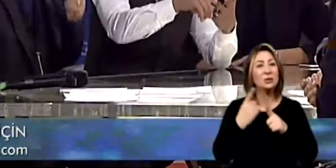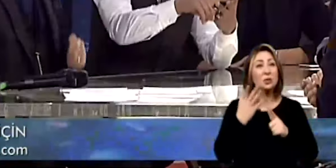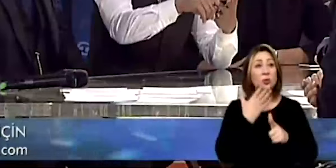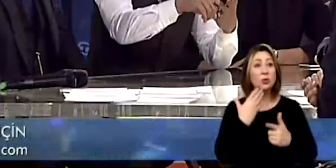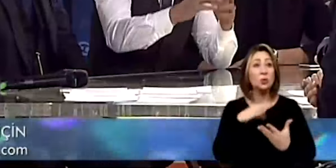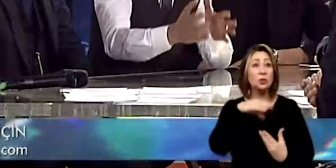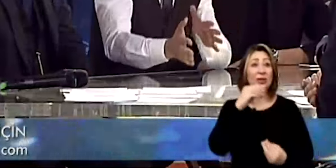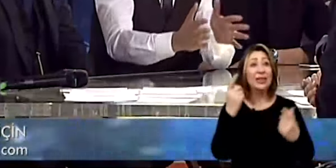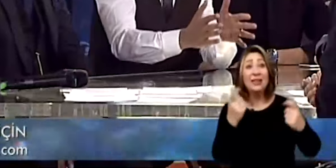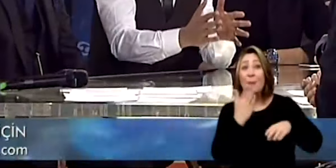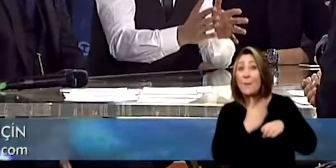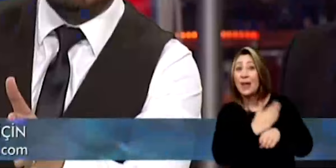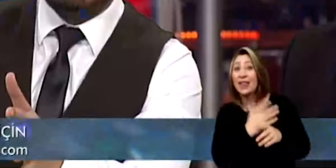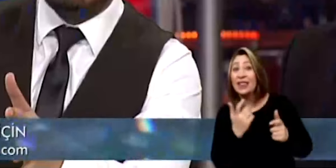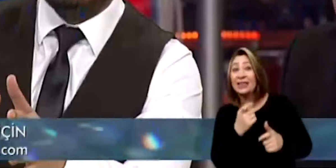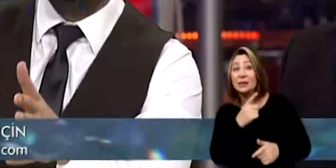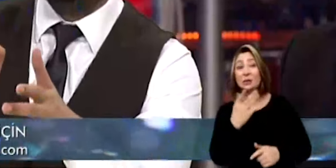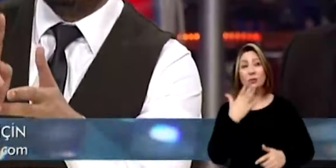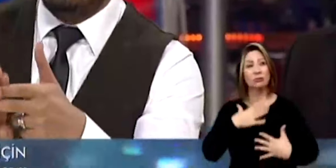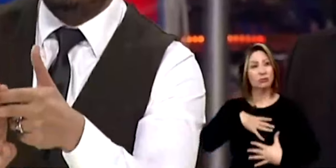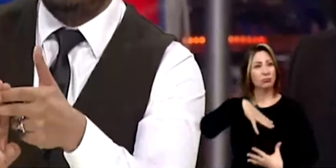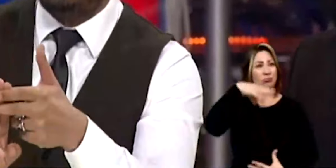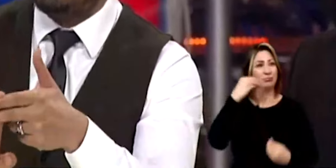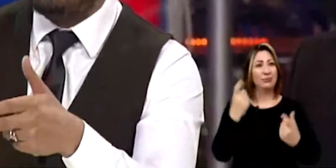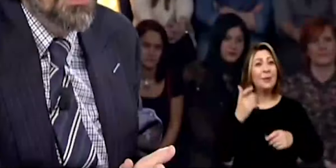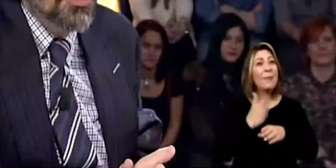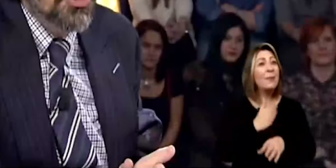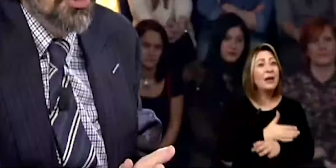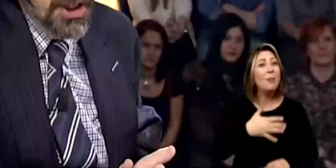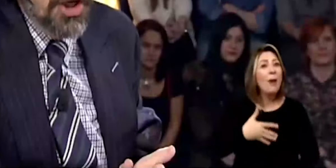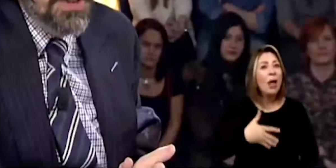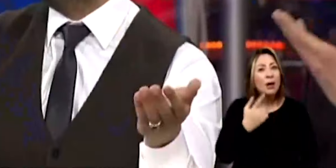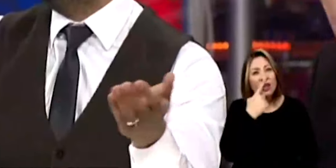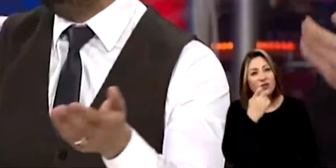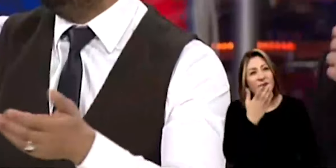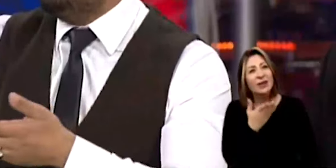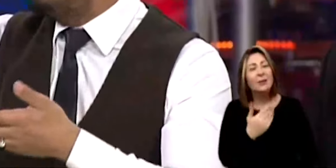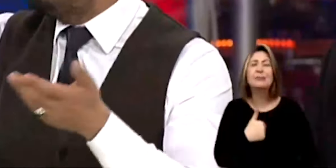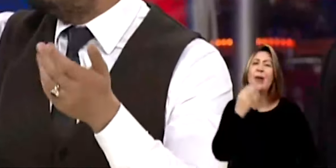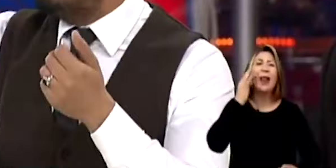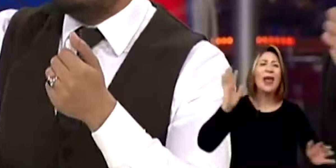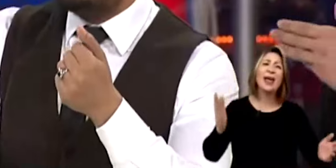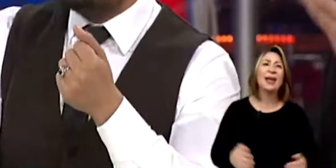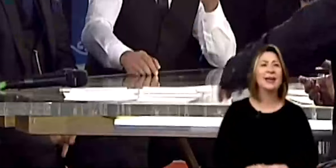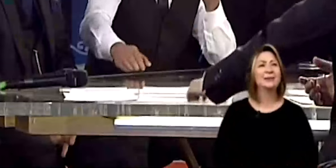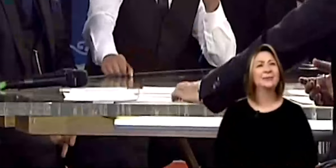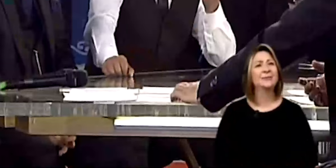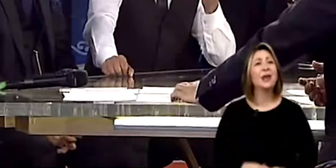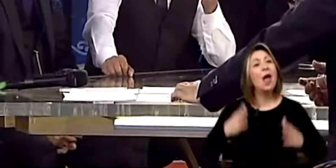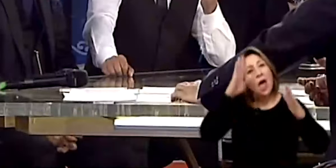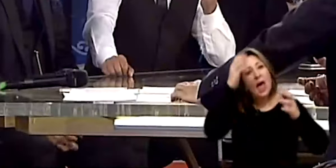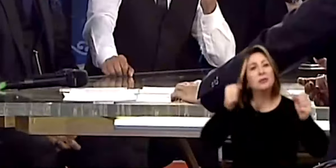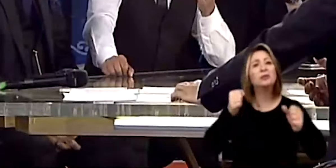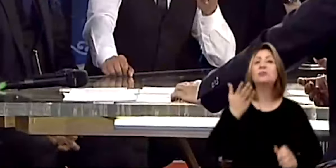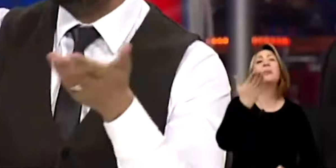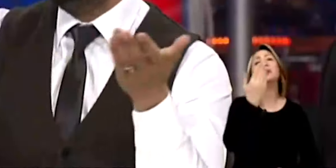şık olmuşsunuz. Nerelisiniz? Çok şık olmuşsunuz, nerelisiniz? Niye memleketini soruyorsun? Ona göre bir karar vereceksin. Böyle ya. Ne bileyim. Mesela dedi ki